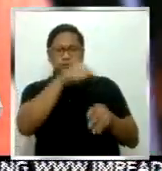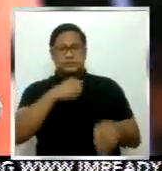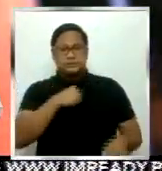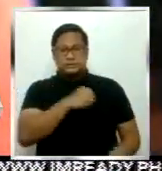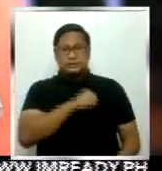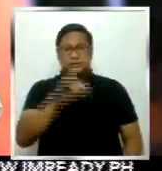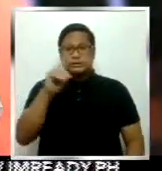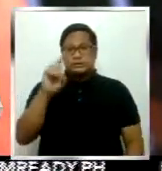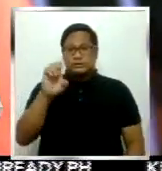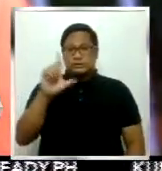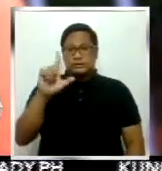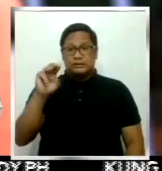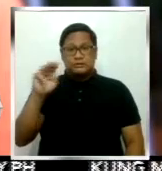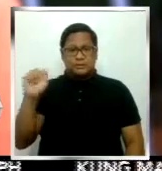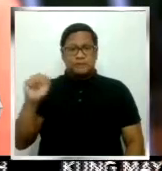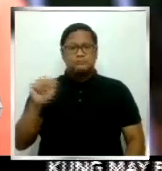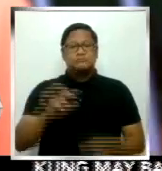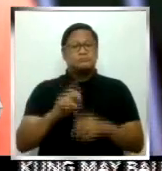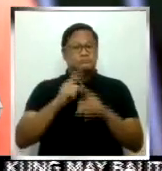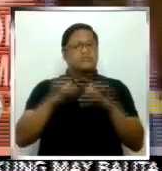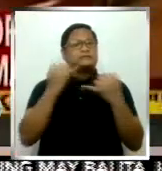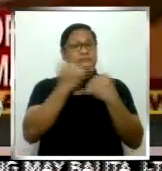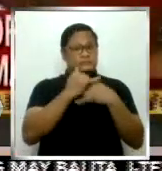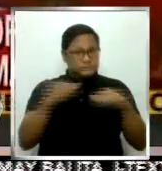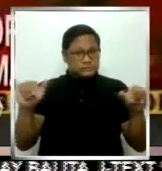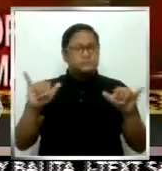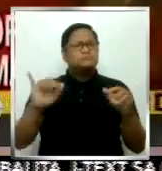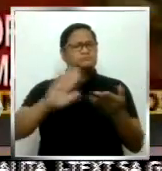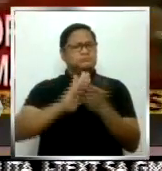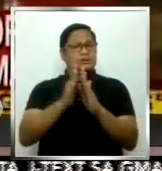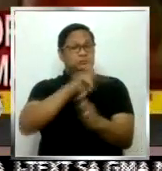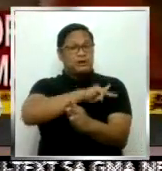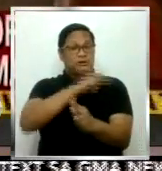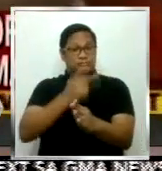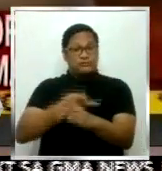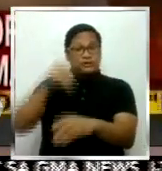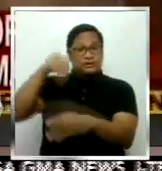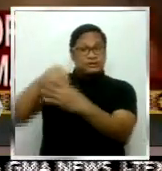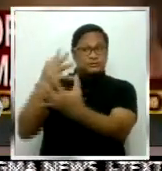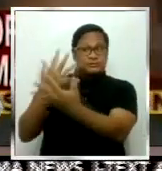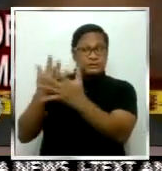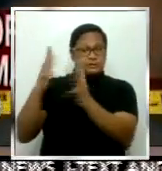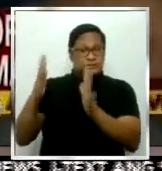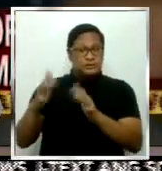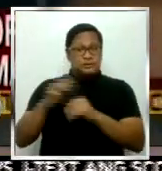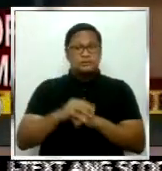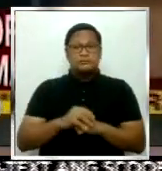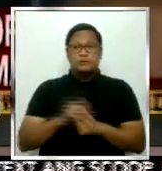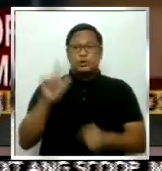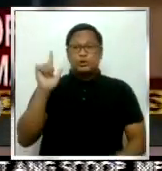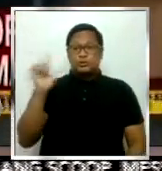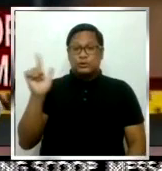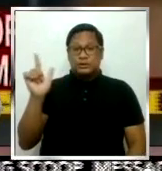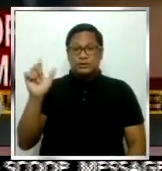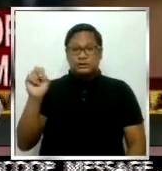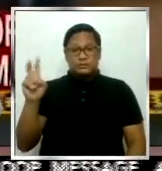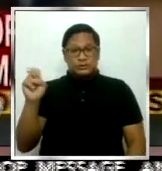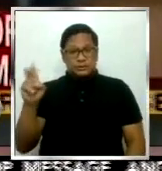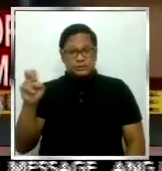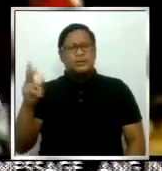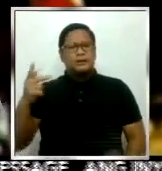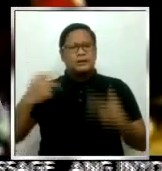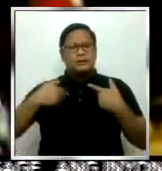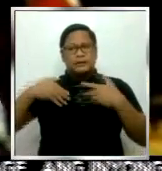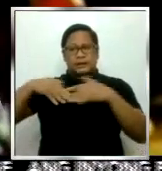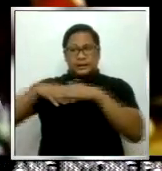raw na makapangyarihan si Sebastian sa loob ng Bilibid. Noong 2012, napasok ng GMA News ang maximum security compound ng